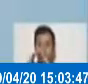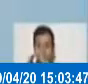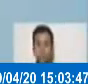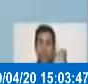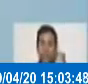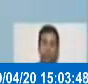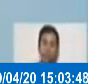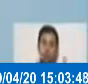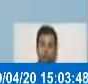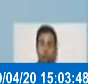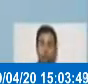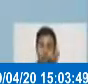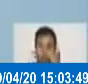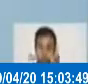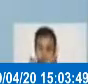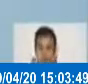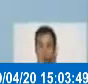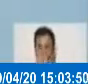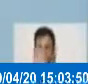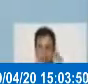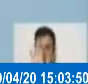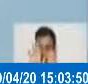2544 জন, এবং এ পর্যন্ত মোট কোয়ারেন্টাইন